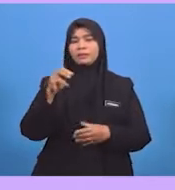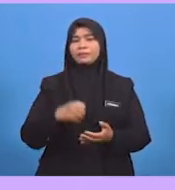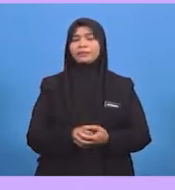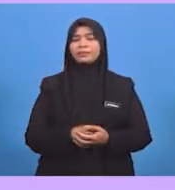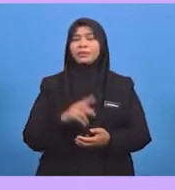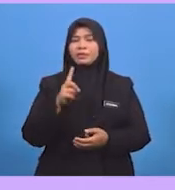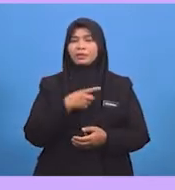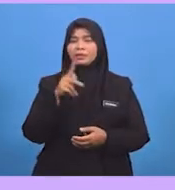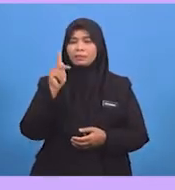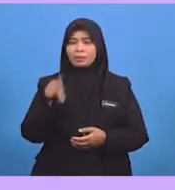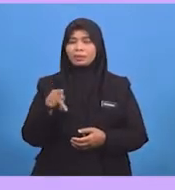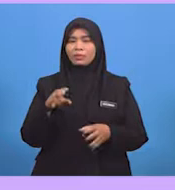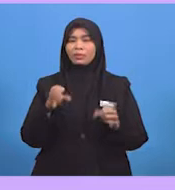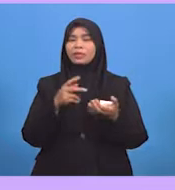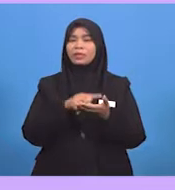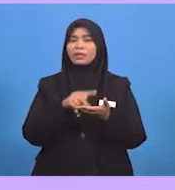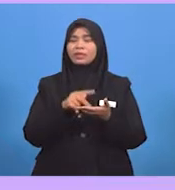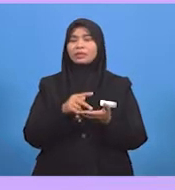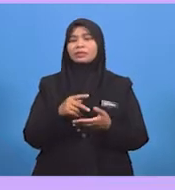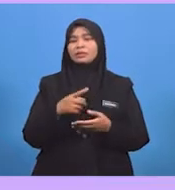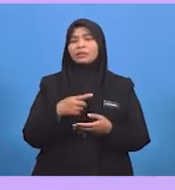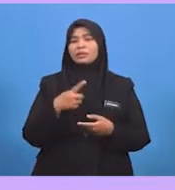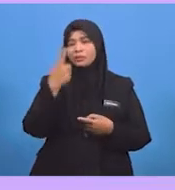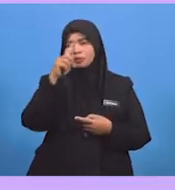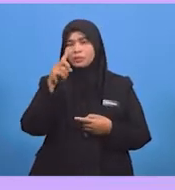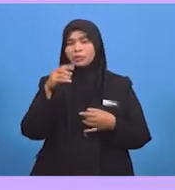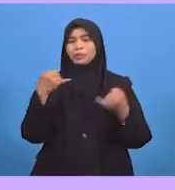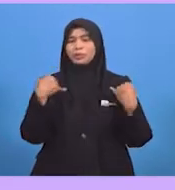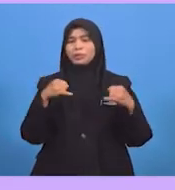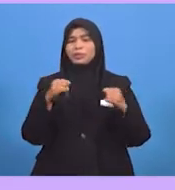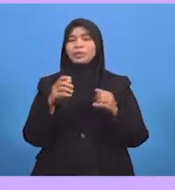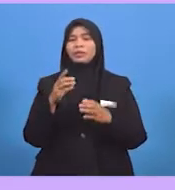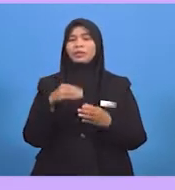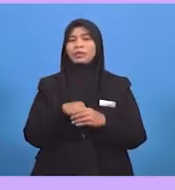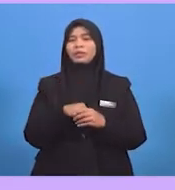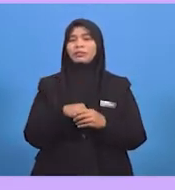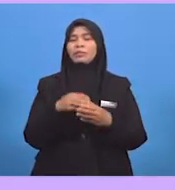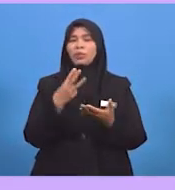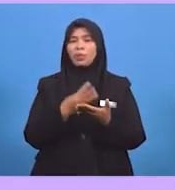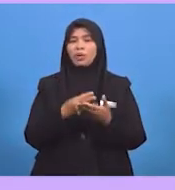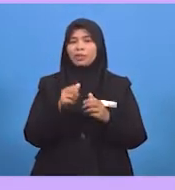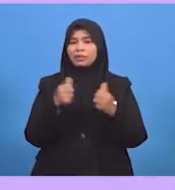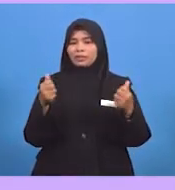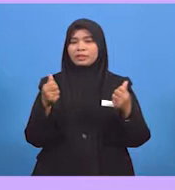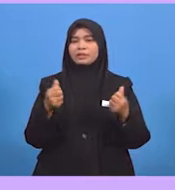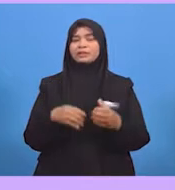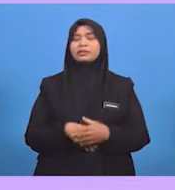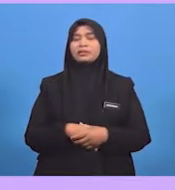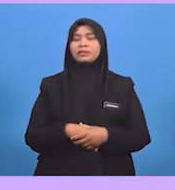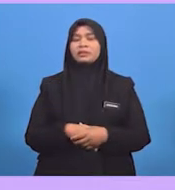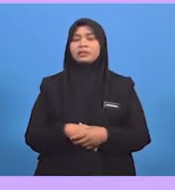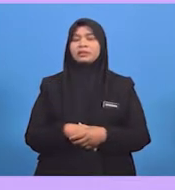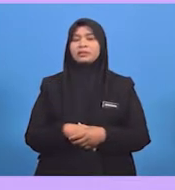Jadi, kita perlu membuat pengiraan menggunakan harga jualan mata wang asing. Cara